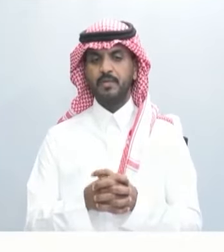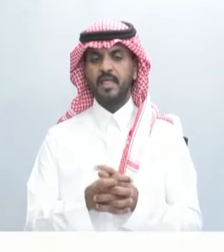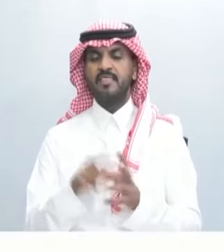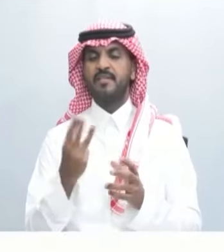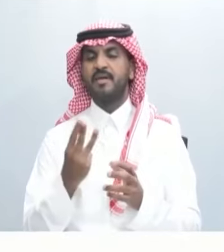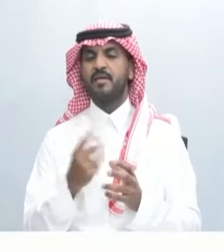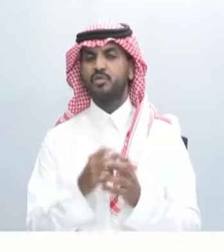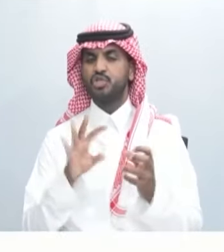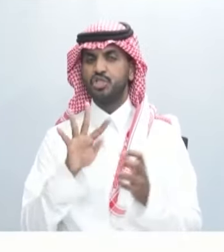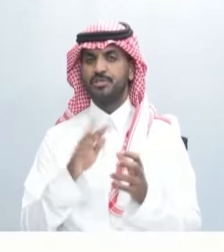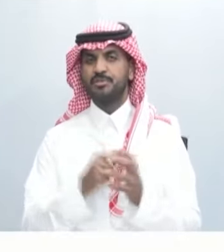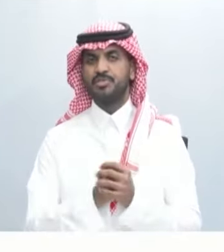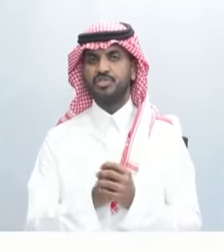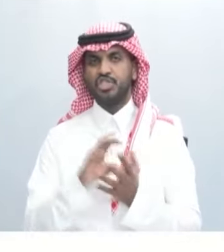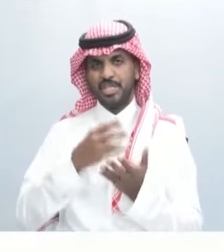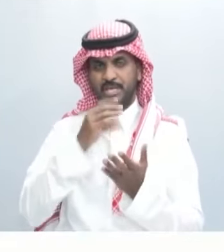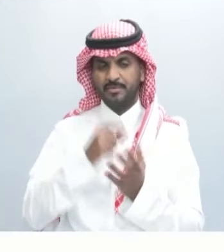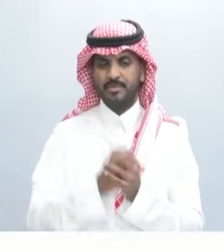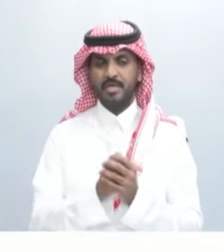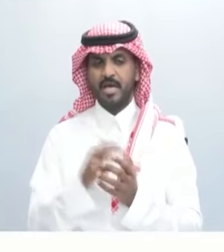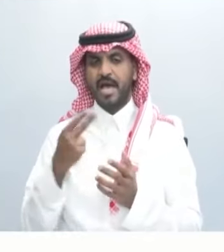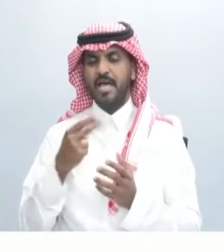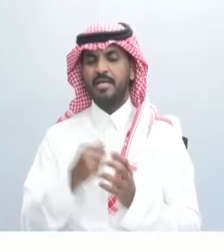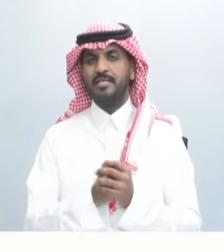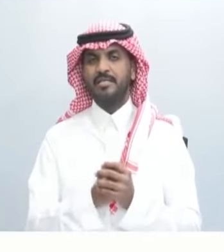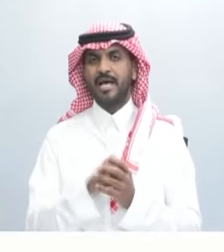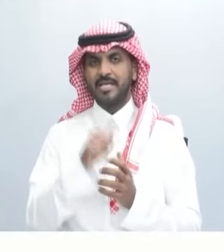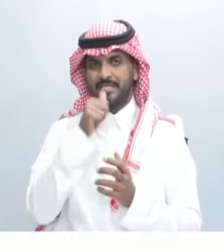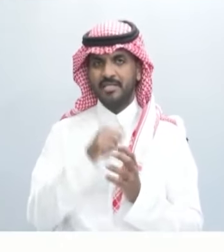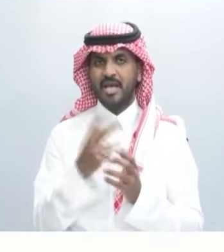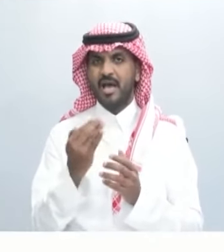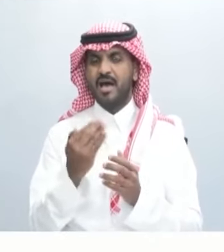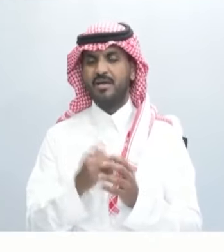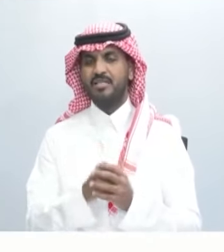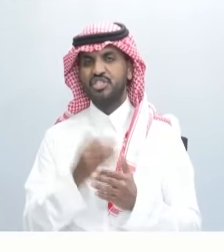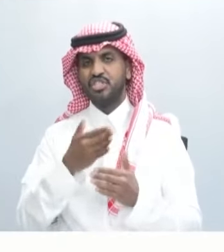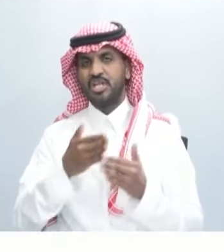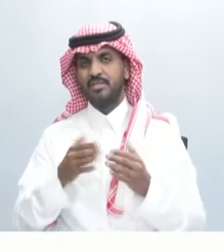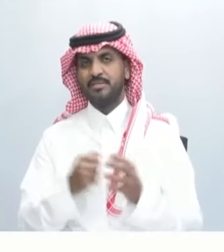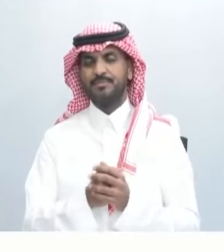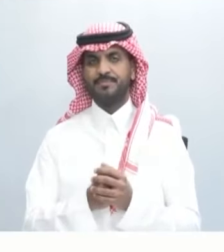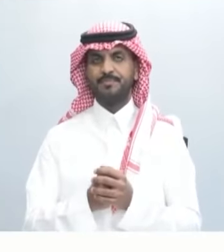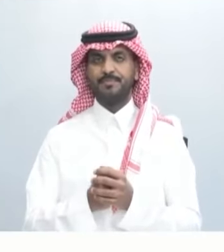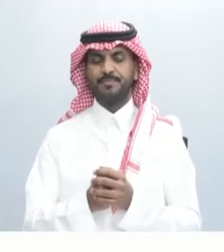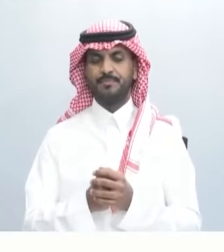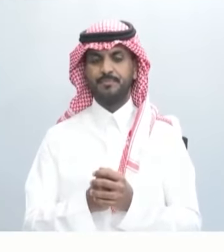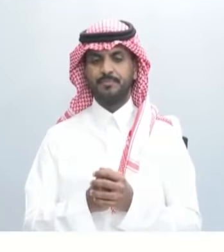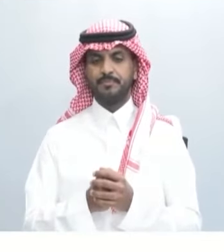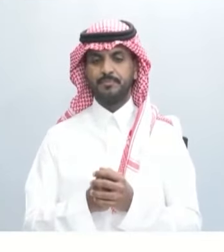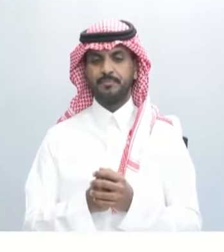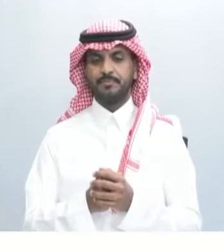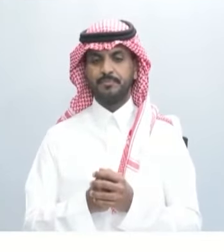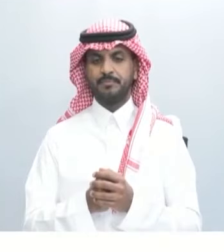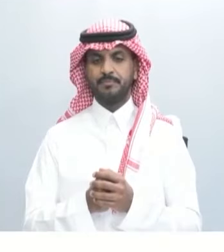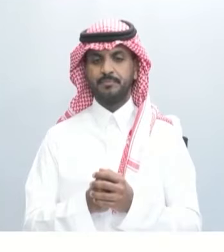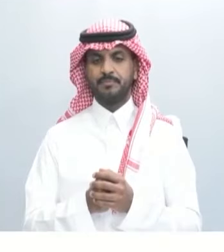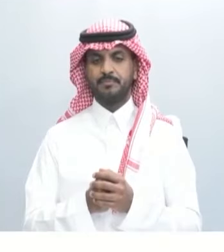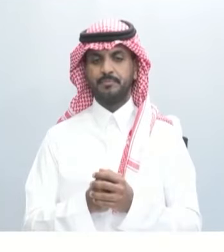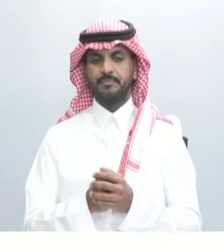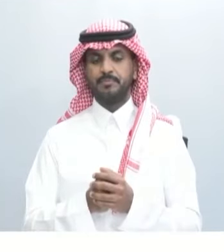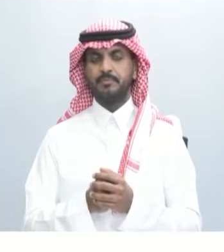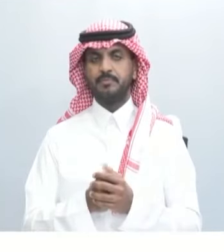احرف شين ماذا تعني ش عين عصير وخاء سلطه الخضار ابنائي بناتي اذا